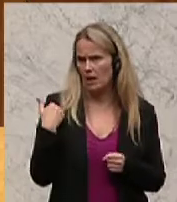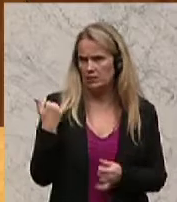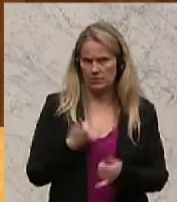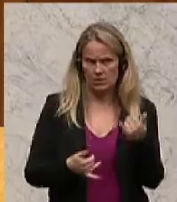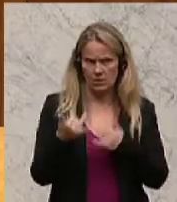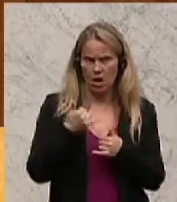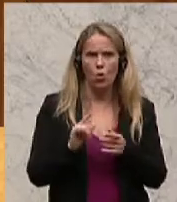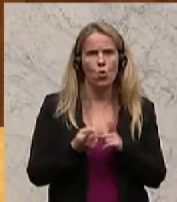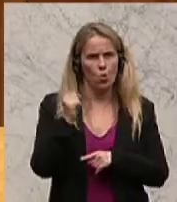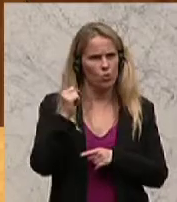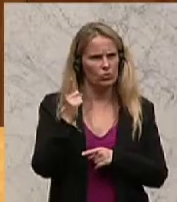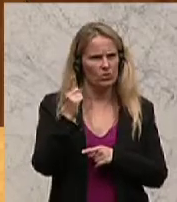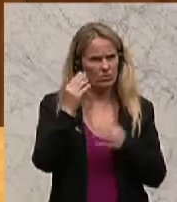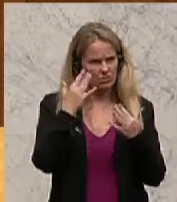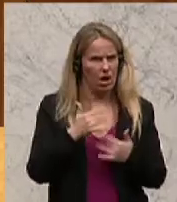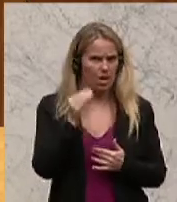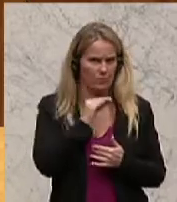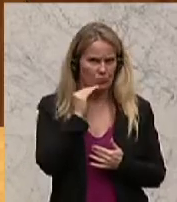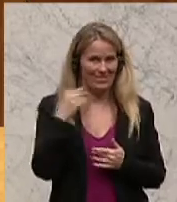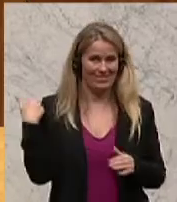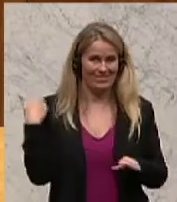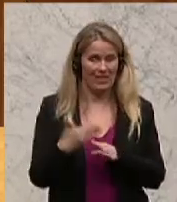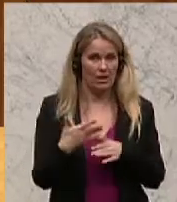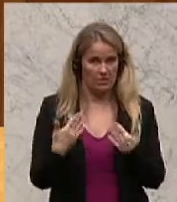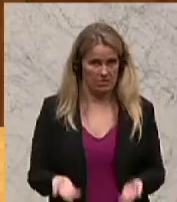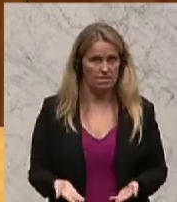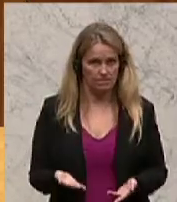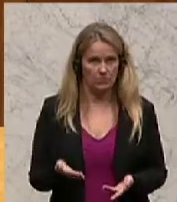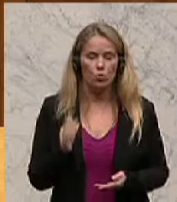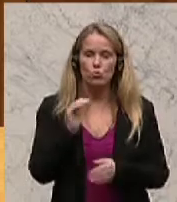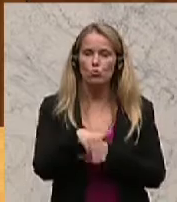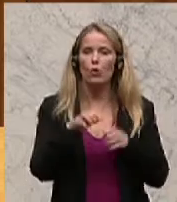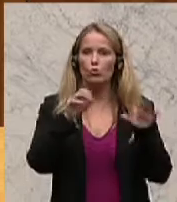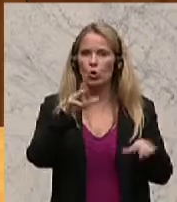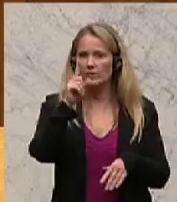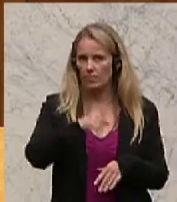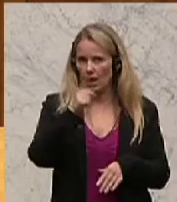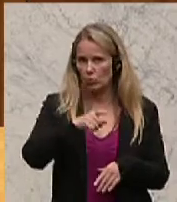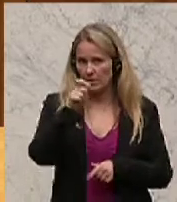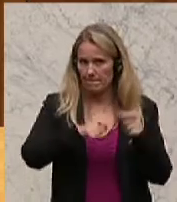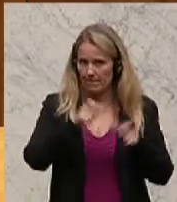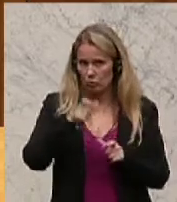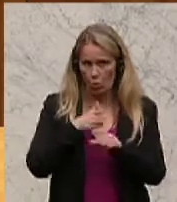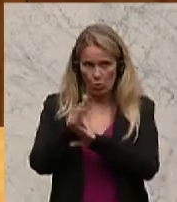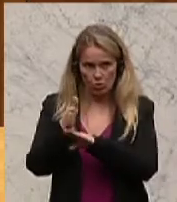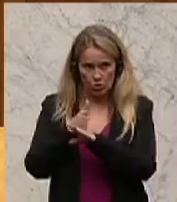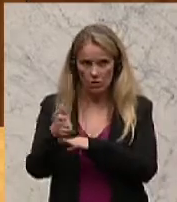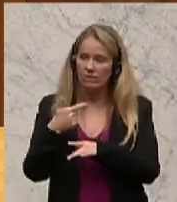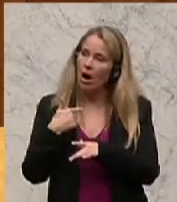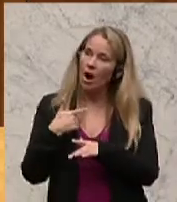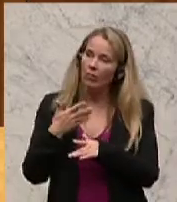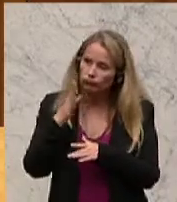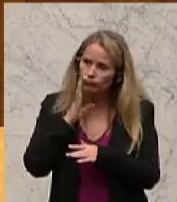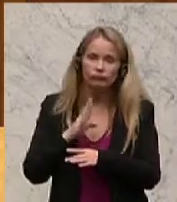höchste Zahl an Beschwerden seit ihres Bestehens. Über 19.000 Personen haben sich hilfesuchend an diese